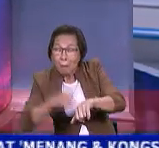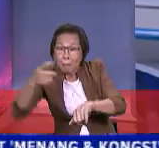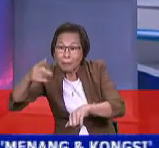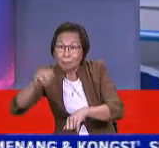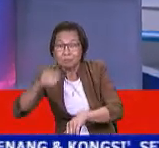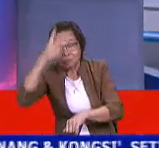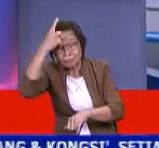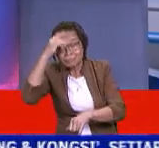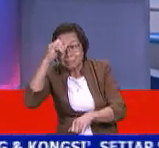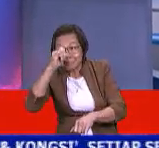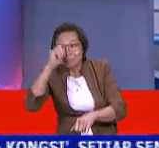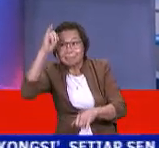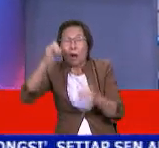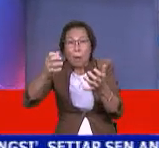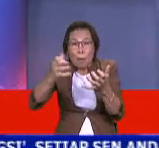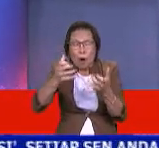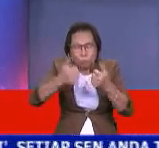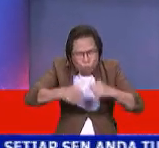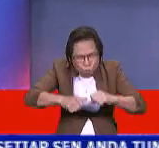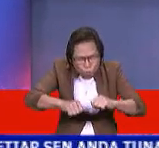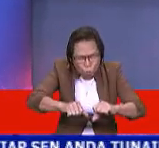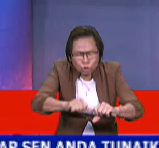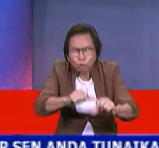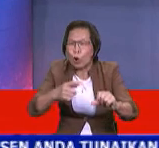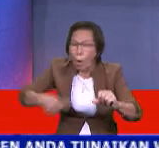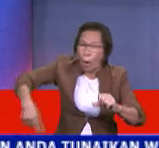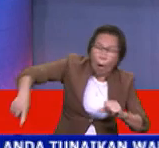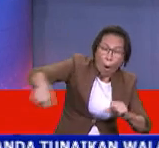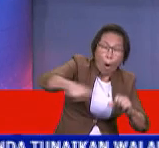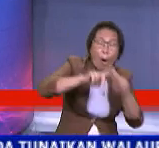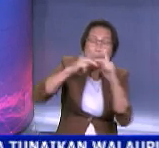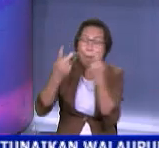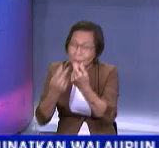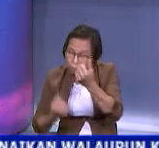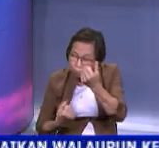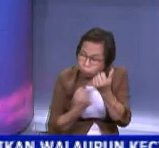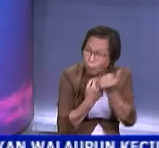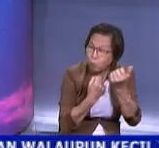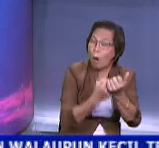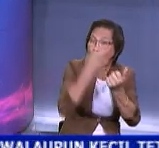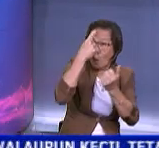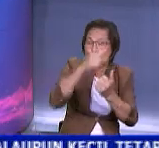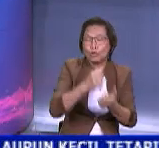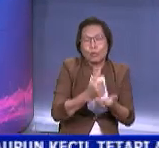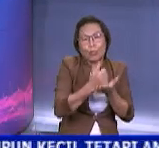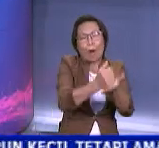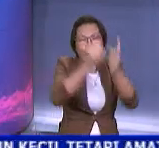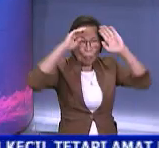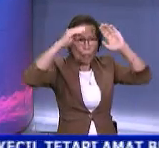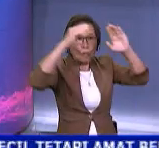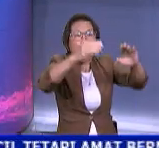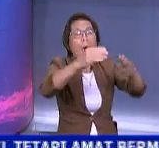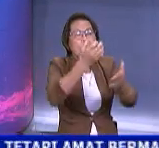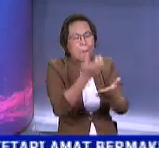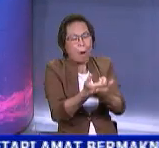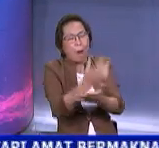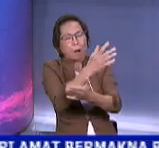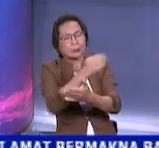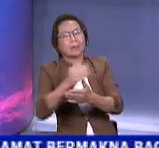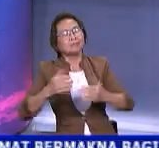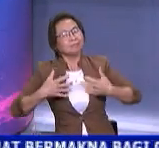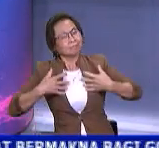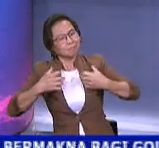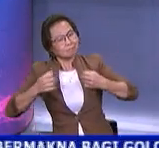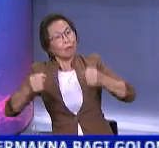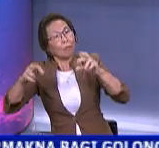Seri Ismail Sabri Yaakob mahu terus mendapat sokongan parti untuk membantunya fokus terhadap isu ekonomi dan